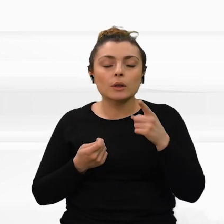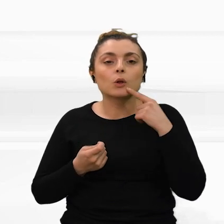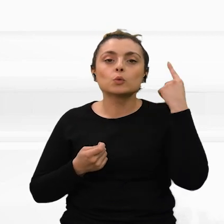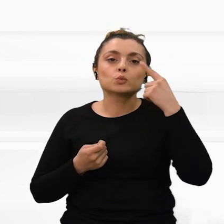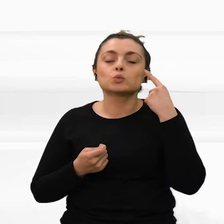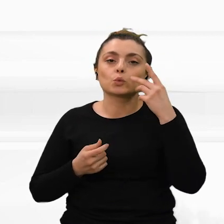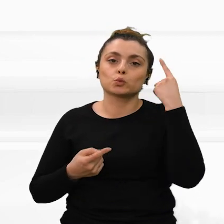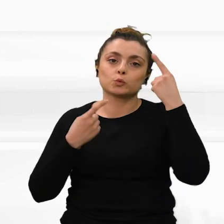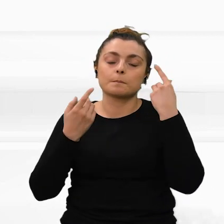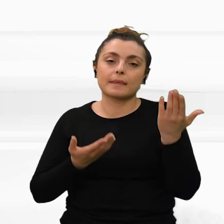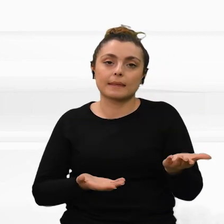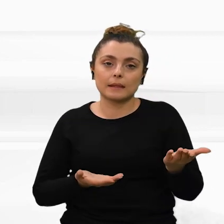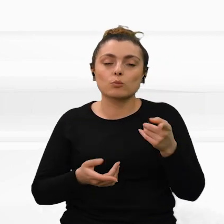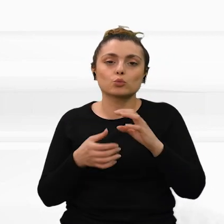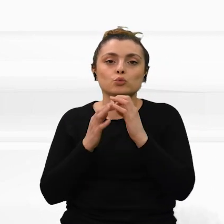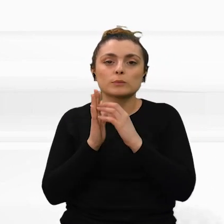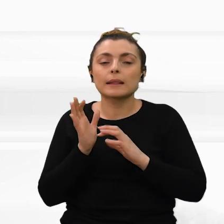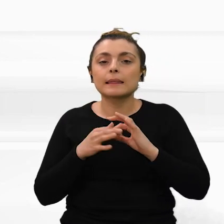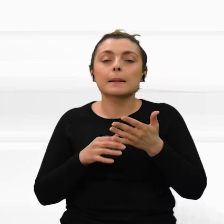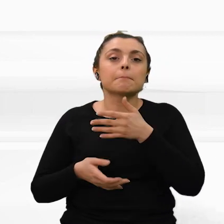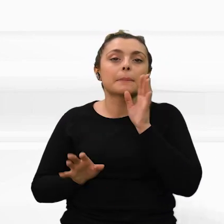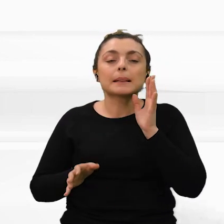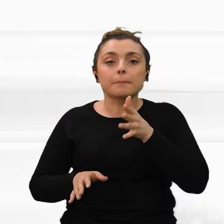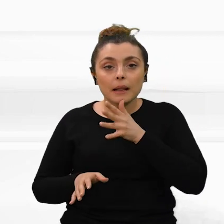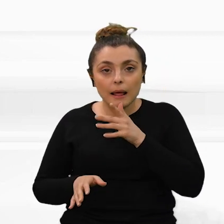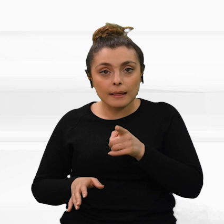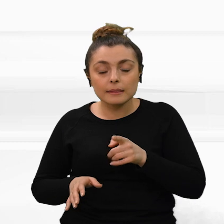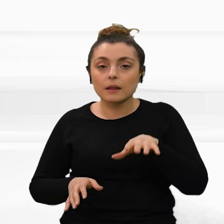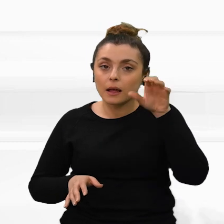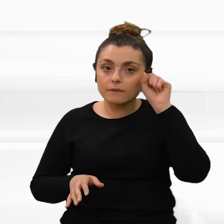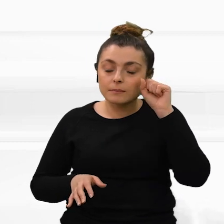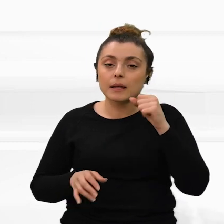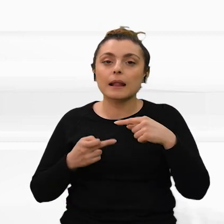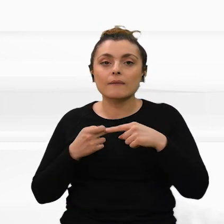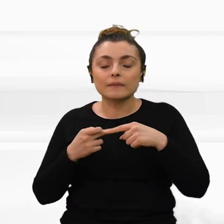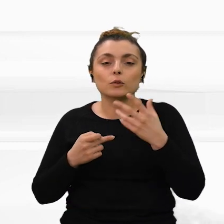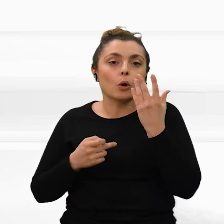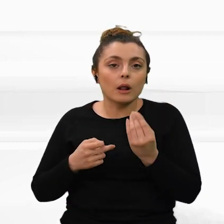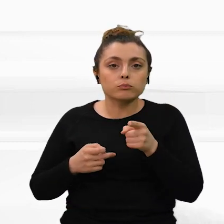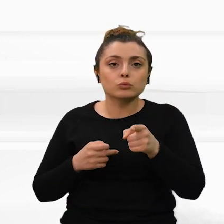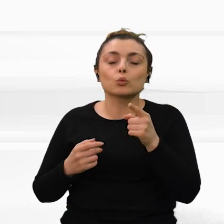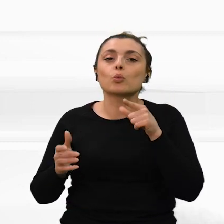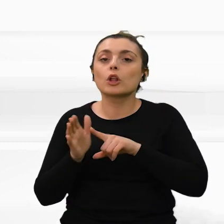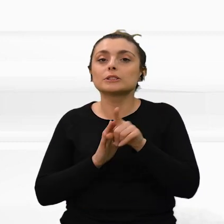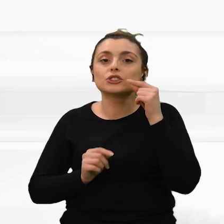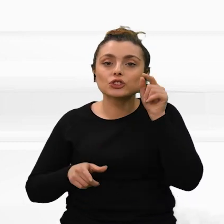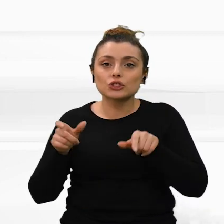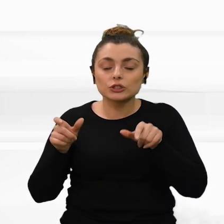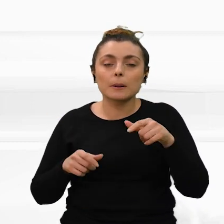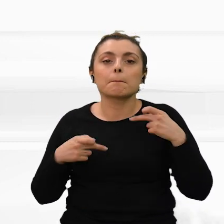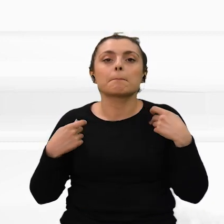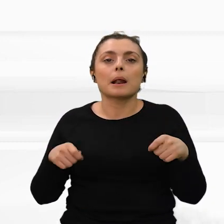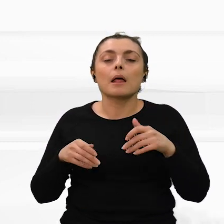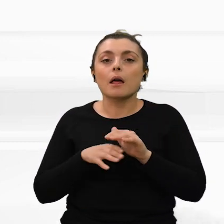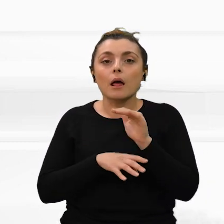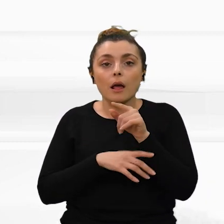yani düşündüğünü düşünmektir bu parçadan iyi bilmediğini bilen kavramsal ve refleksif olarak bunu ulaşan kişinin